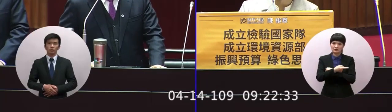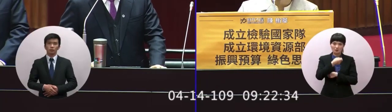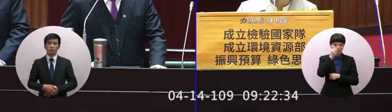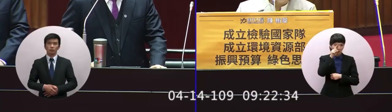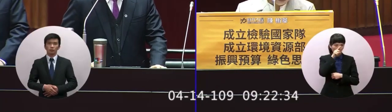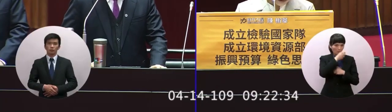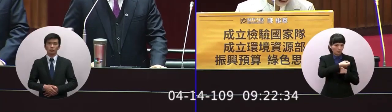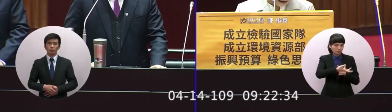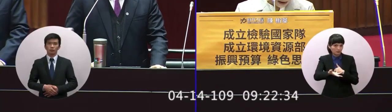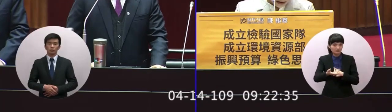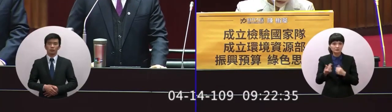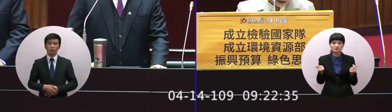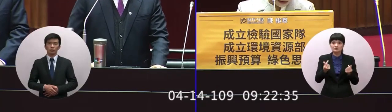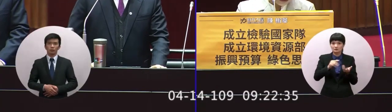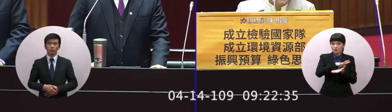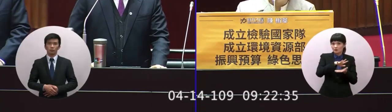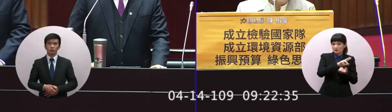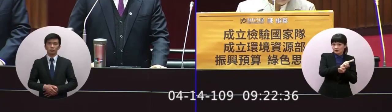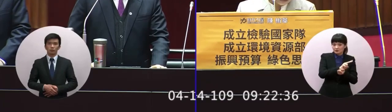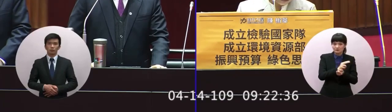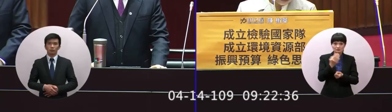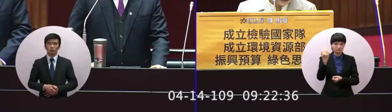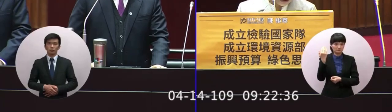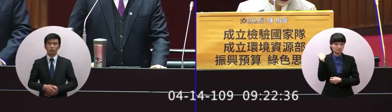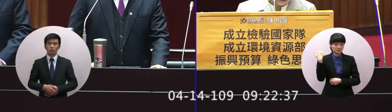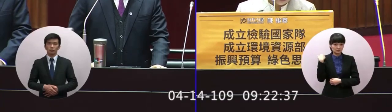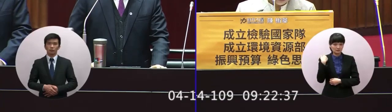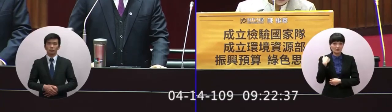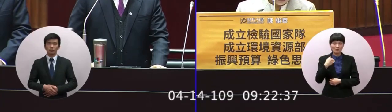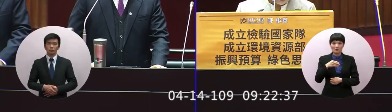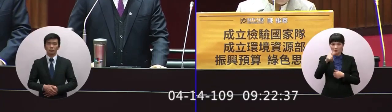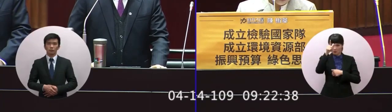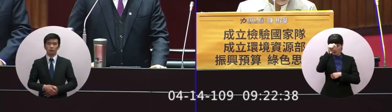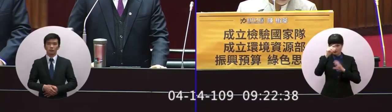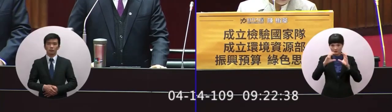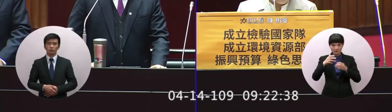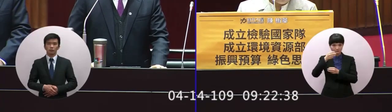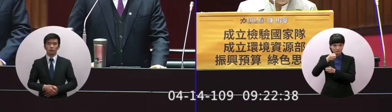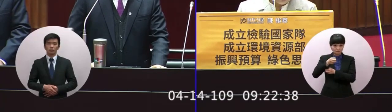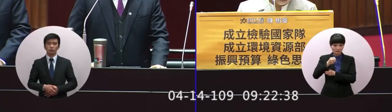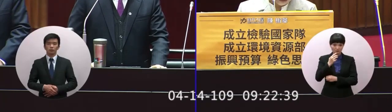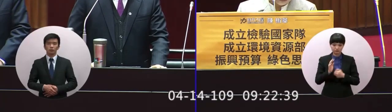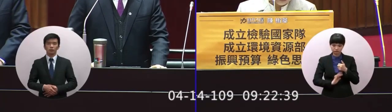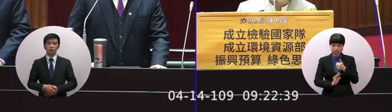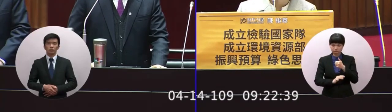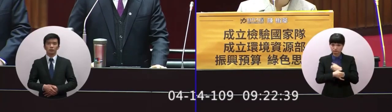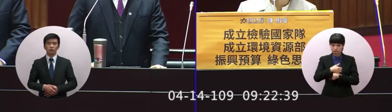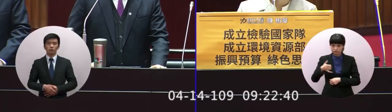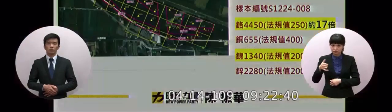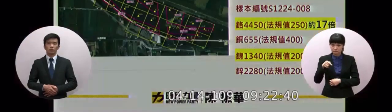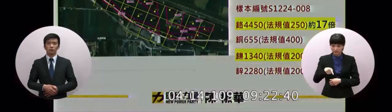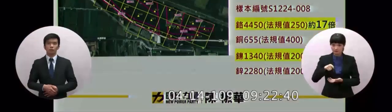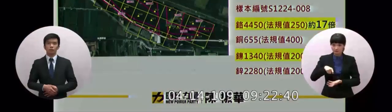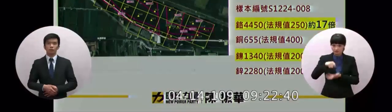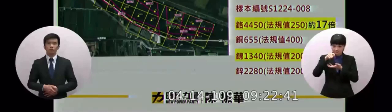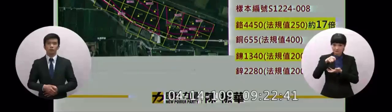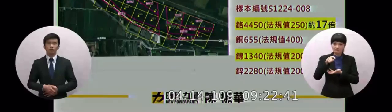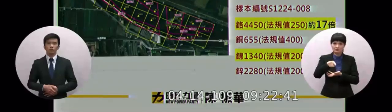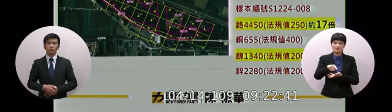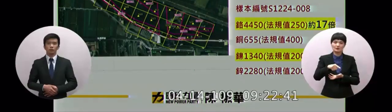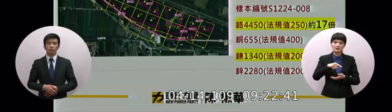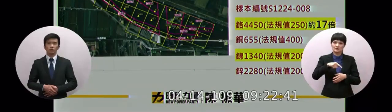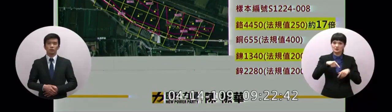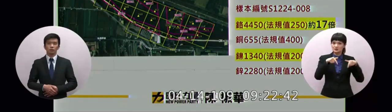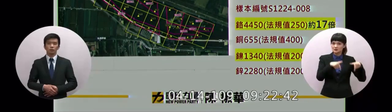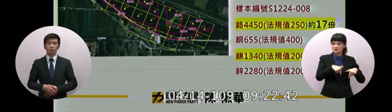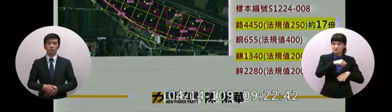选前黄国璋委员所指出的西螺的这个废弃物填在农地，那国